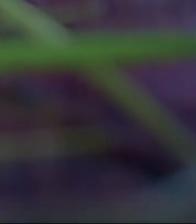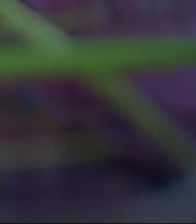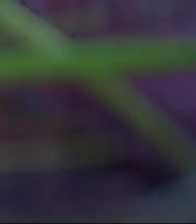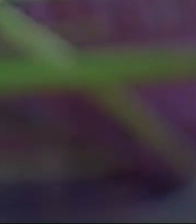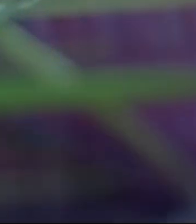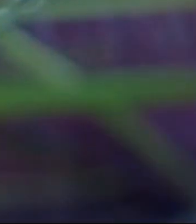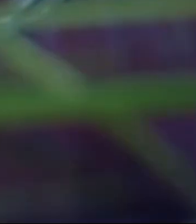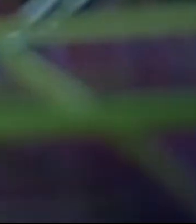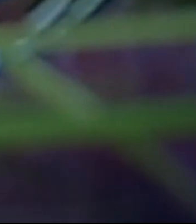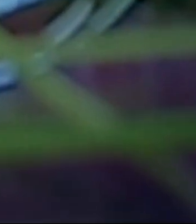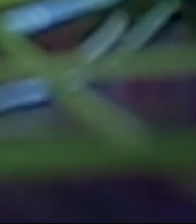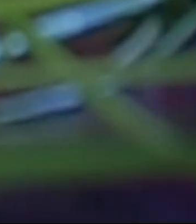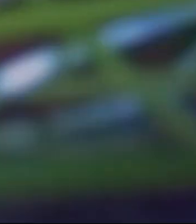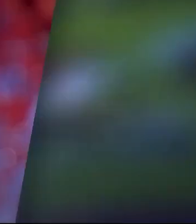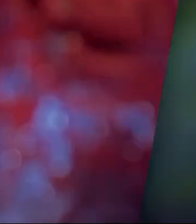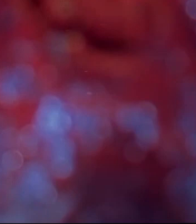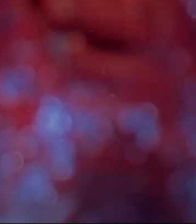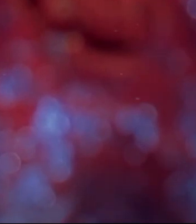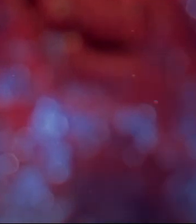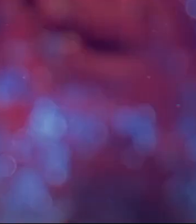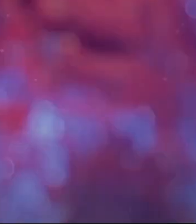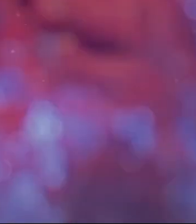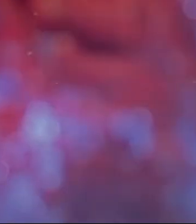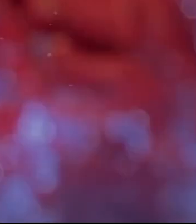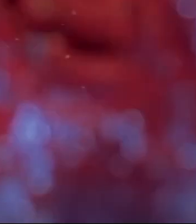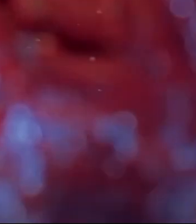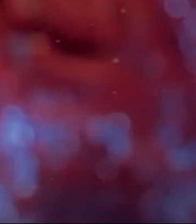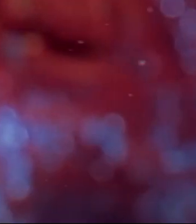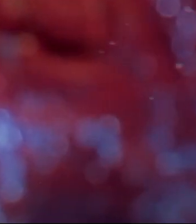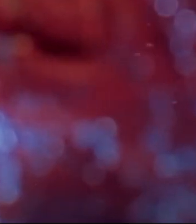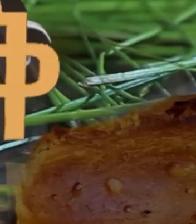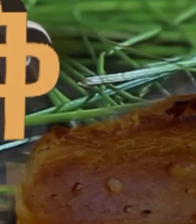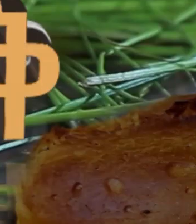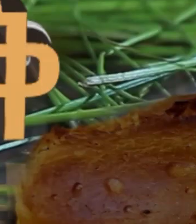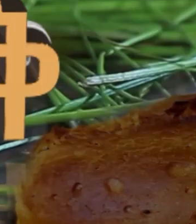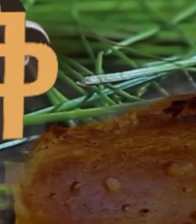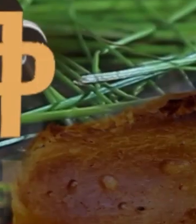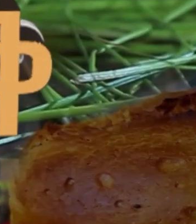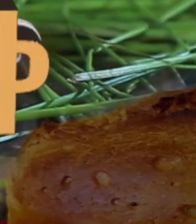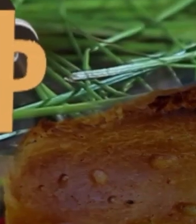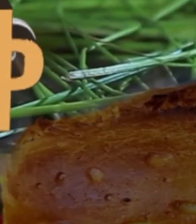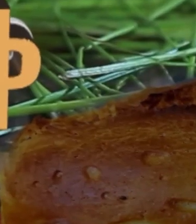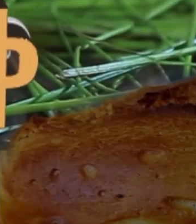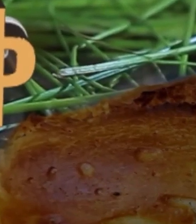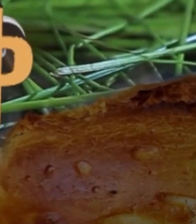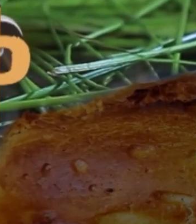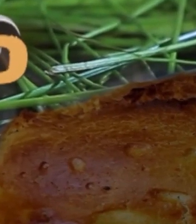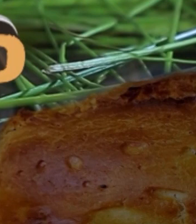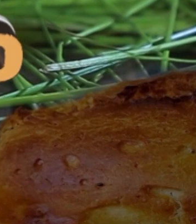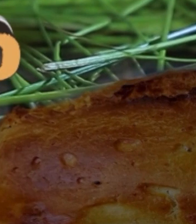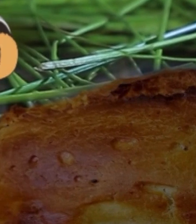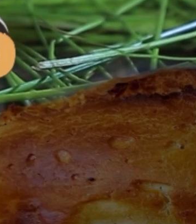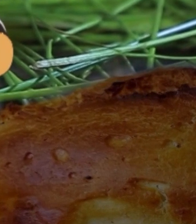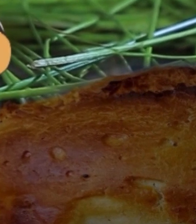ማርኮኛልና ክብርሽ ላንቺ ልገዛ ላመስግንሽ